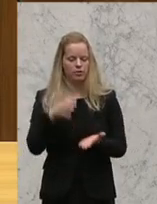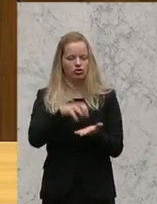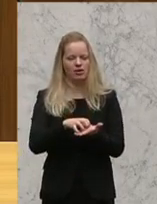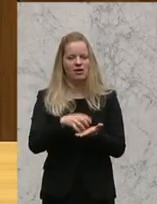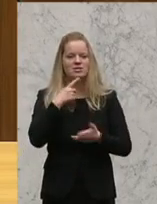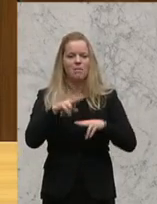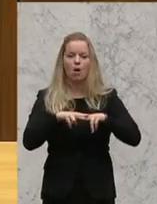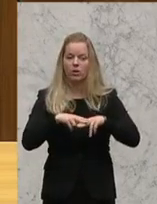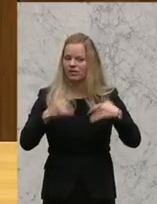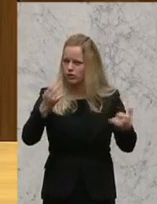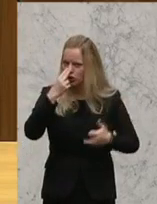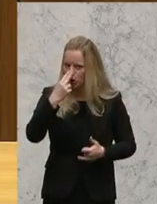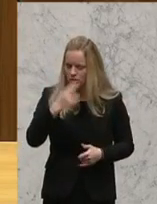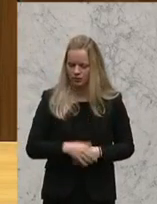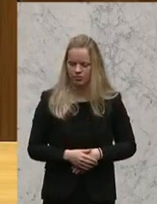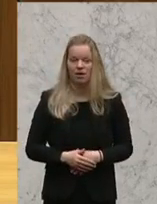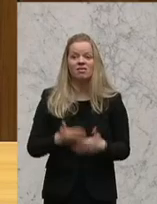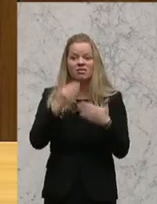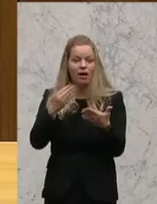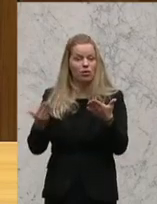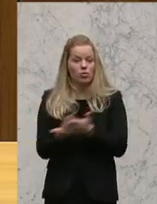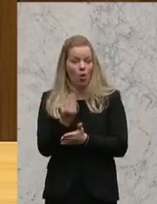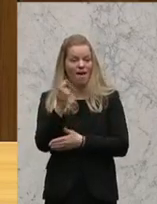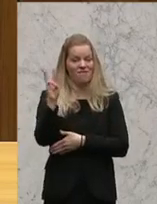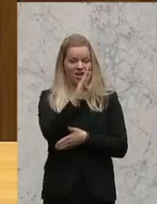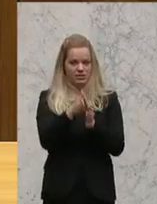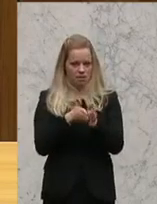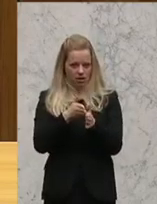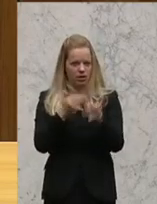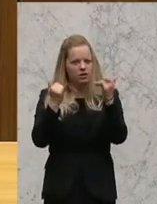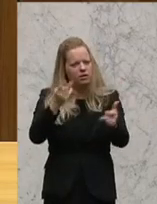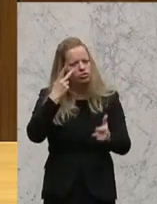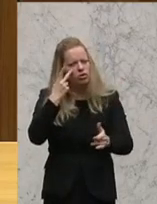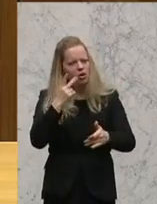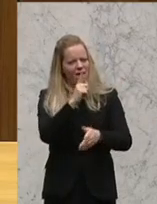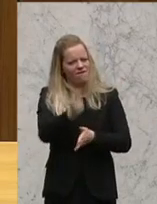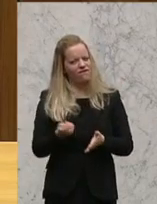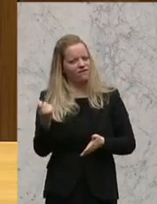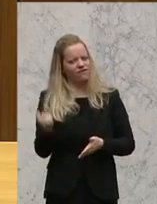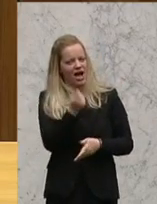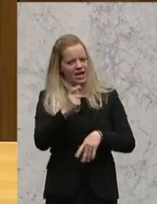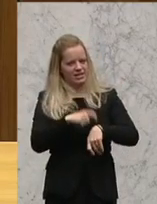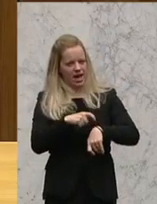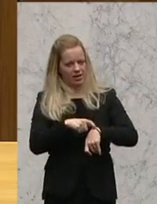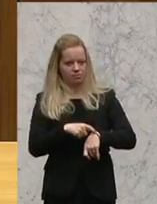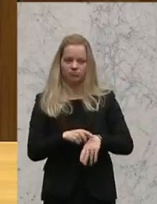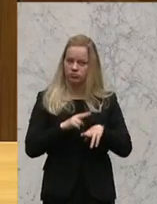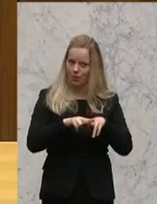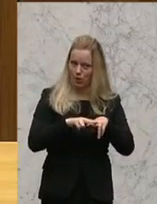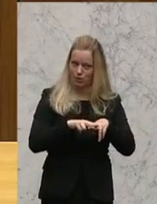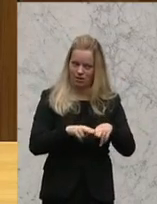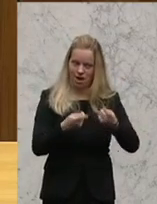Pölten. Dank der neuen Westbahn beträgt die Fahrzeit von St. Pölten, Landeshauptstadt von